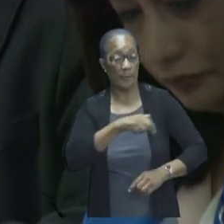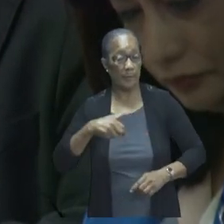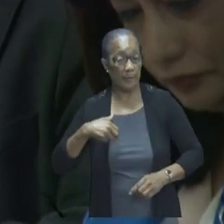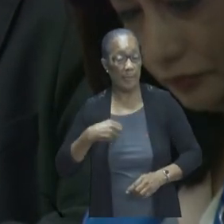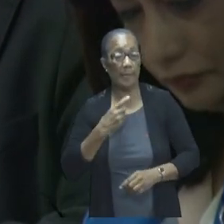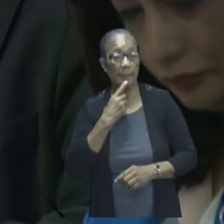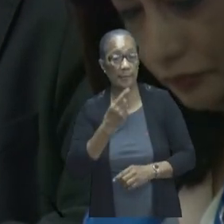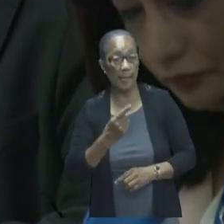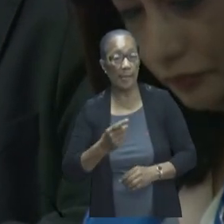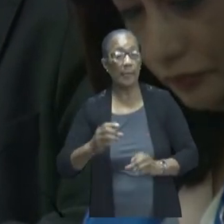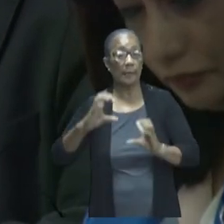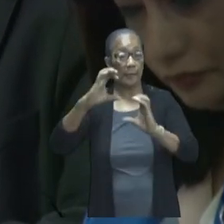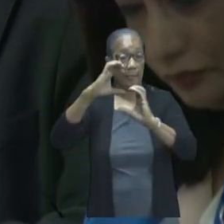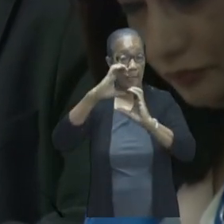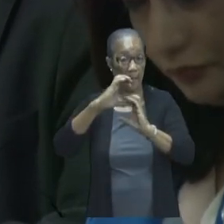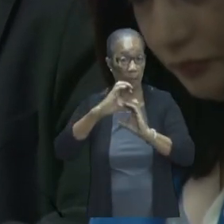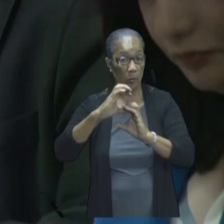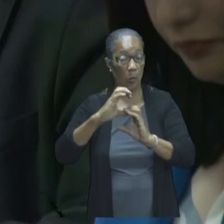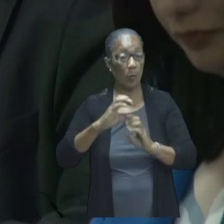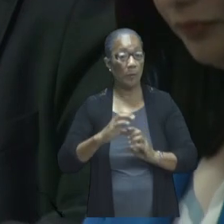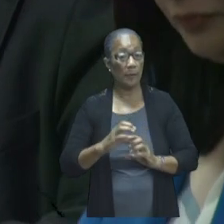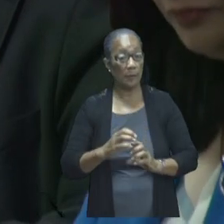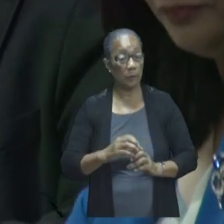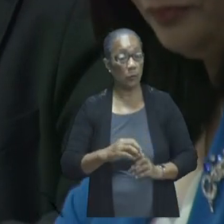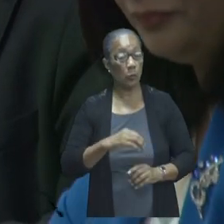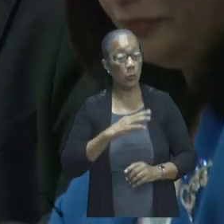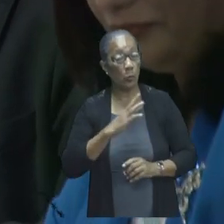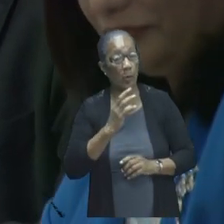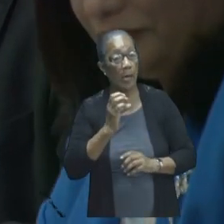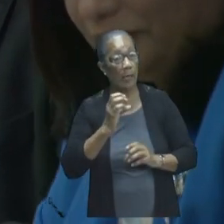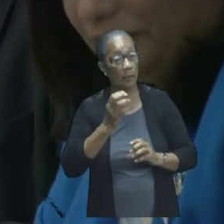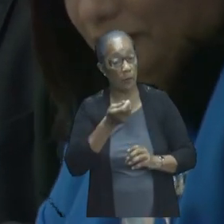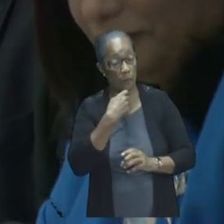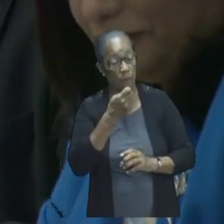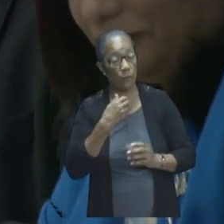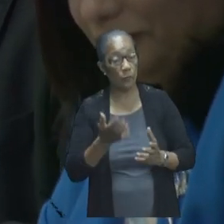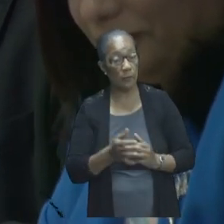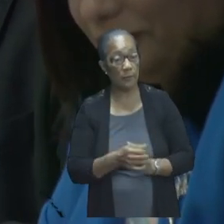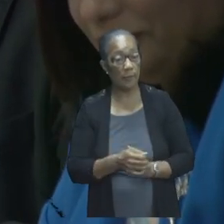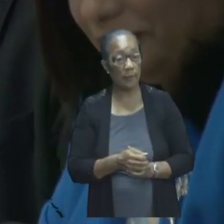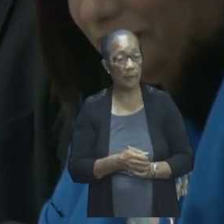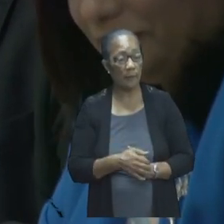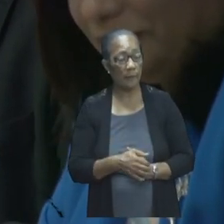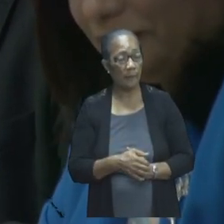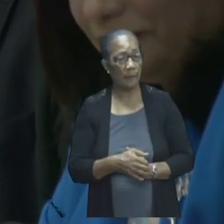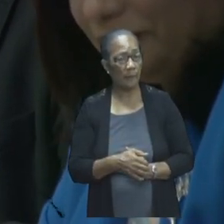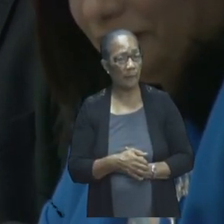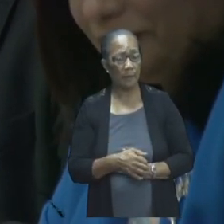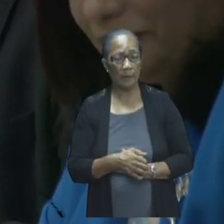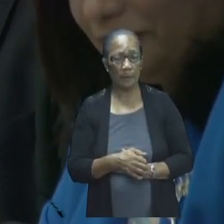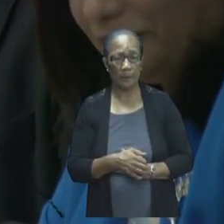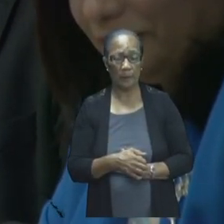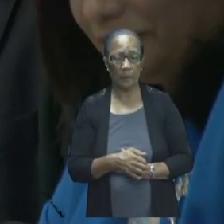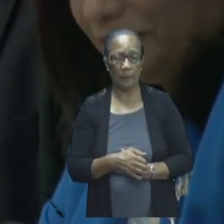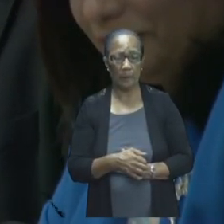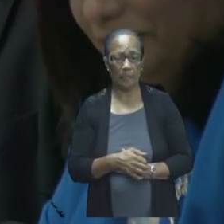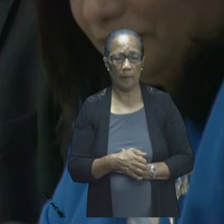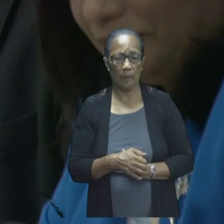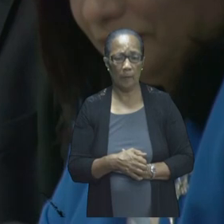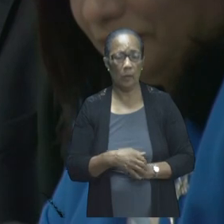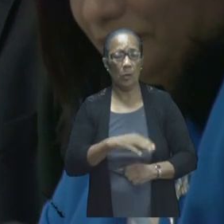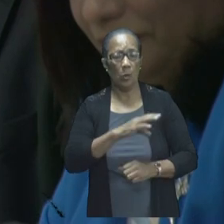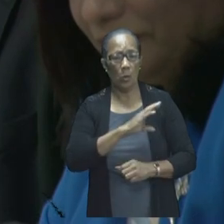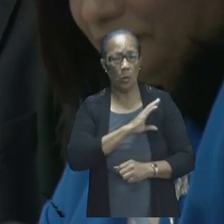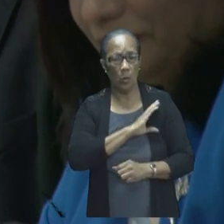caricom de schuld naar voedsel en komt weekend hebben wij ons aan geloof echt in barbie dus